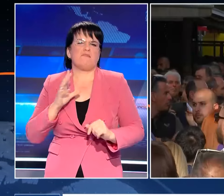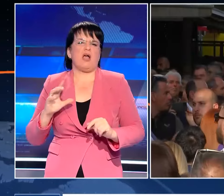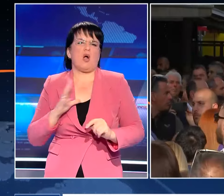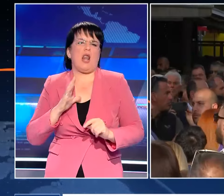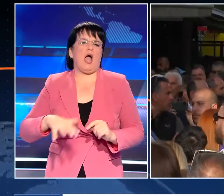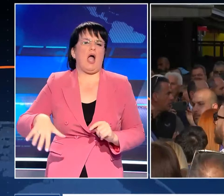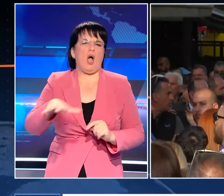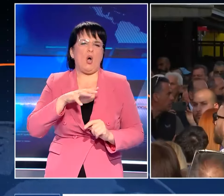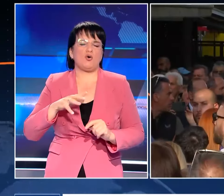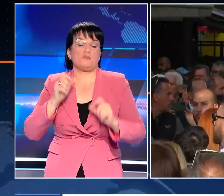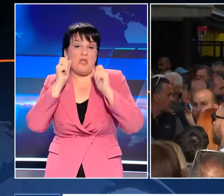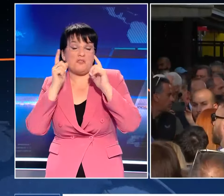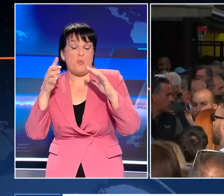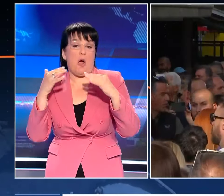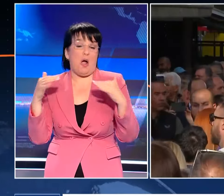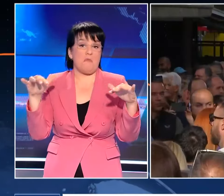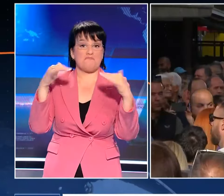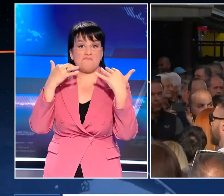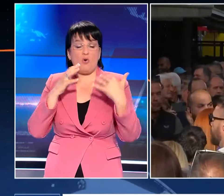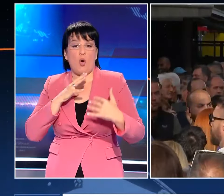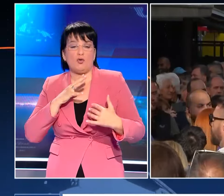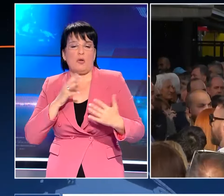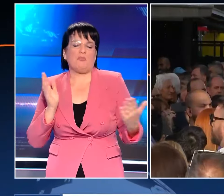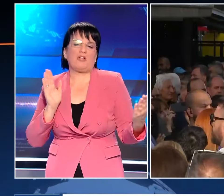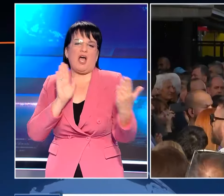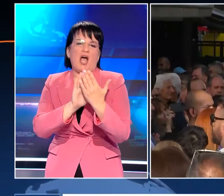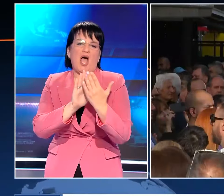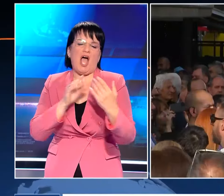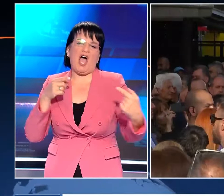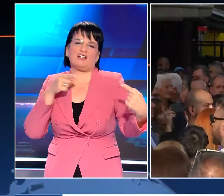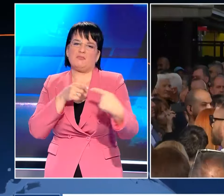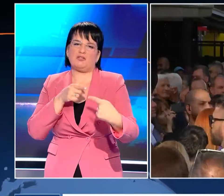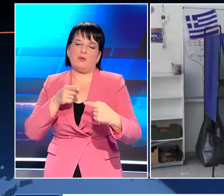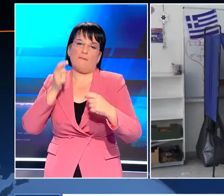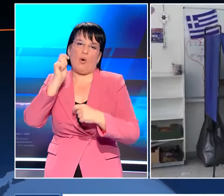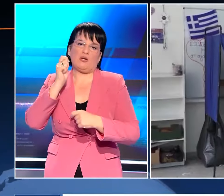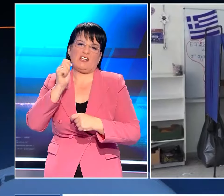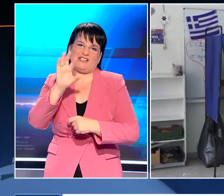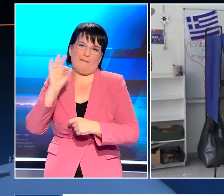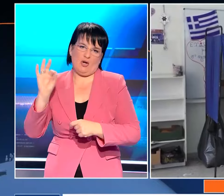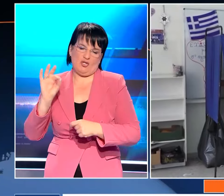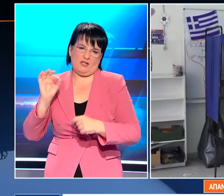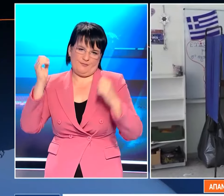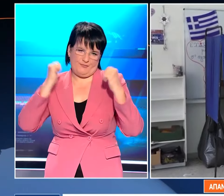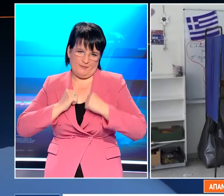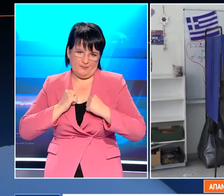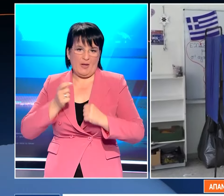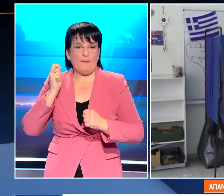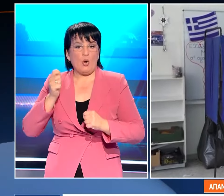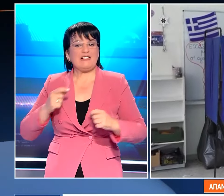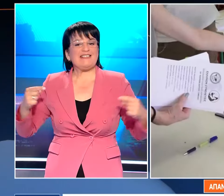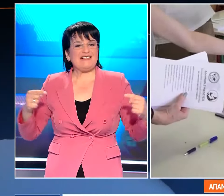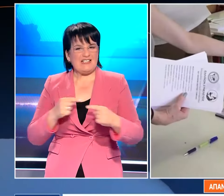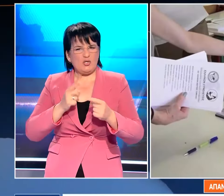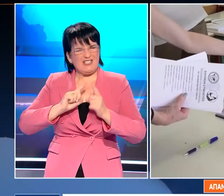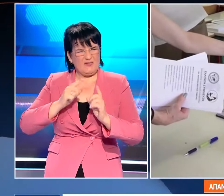να συναρπάζει τα πλήθη και μετά βρίσκεται αντιμέτωπος με τις συνέπειες των πολιτικών του. Η πολιτική σύγκρουση για τη Συμφωνία των Πρεσπών